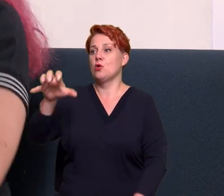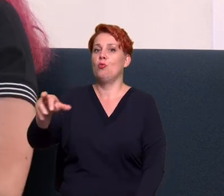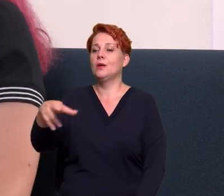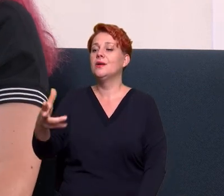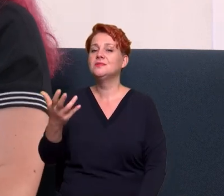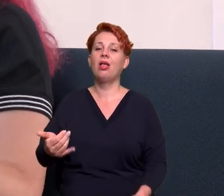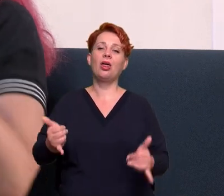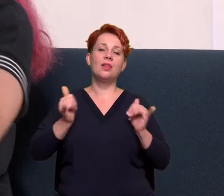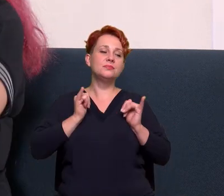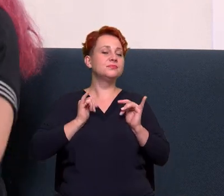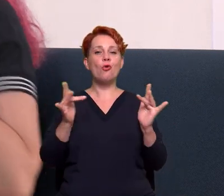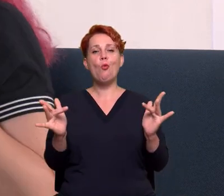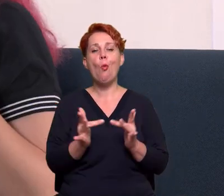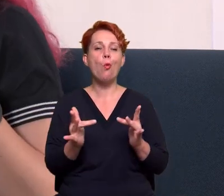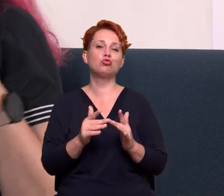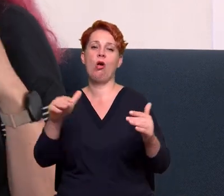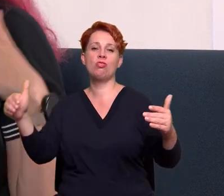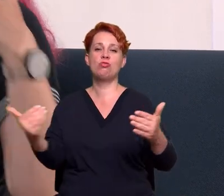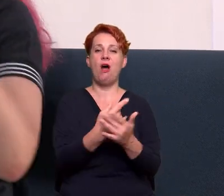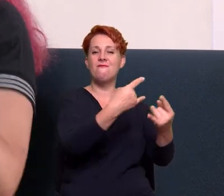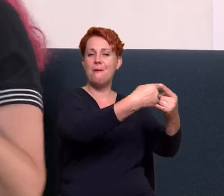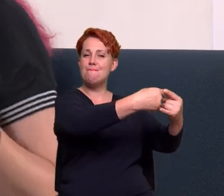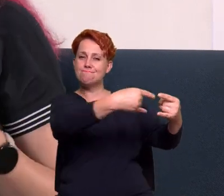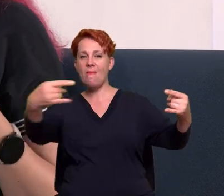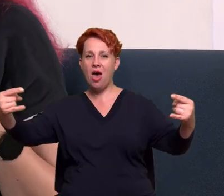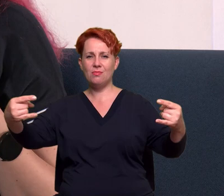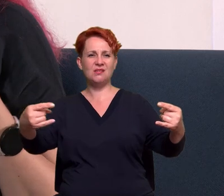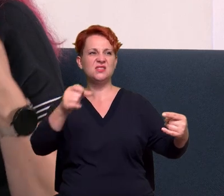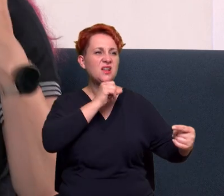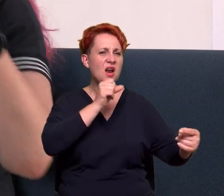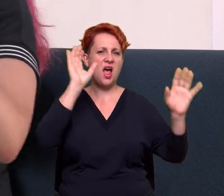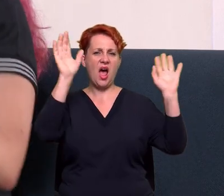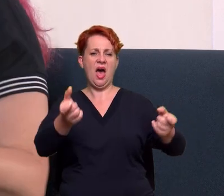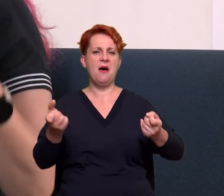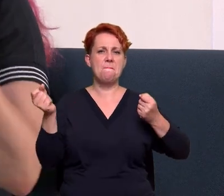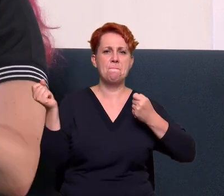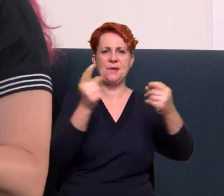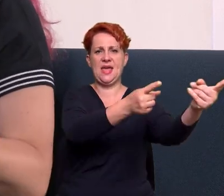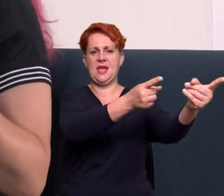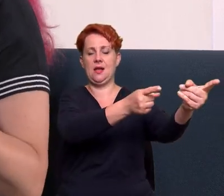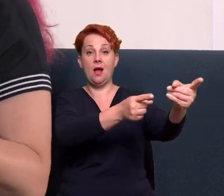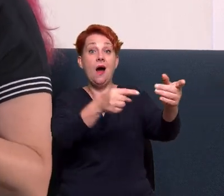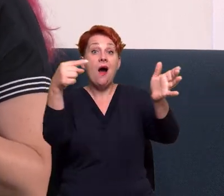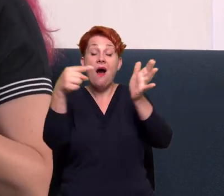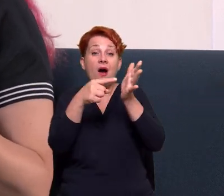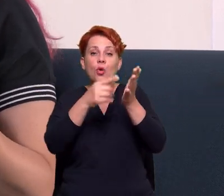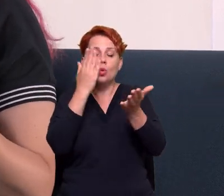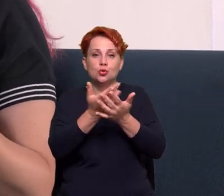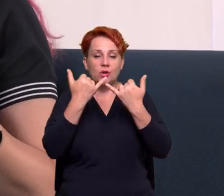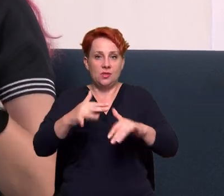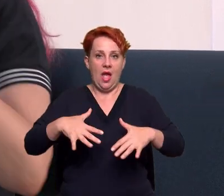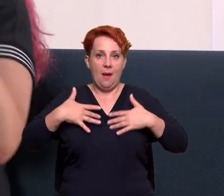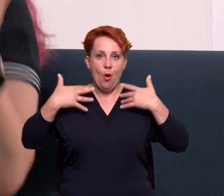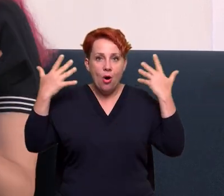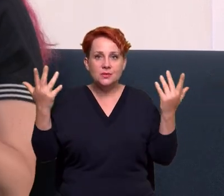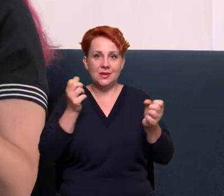mieć wygodniejsze łóżko, chce się mieć nowoczesną meblościankę, prawda? I pozbywa się tych niemieckich rzeczy, które zaczynają wytwarzać zupełnie inną emocję, prawda?